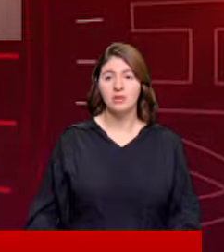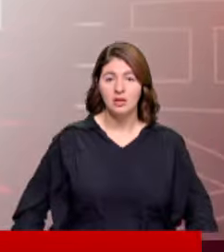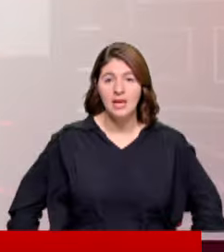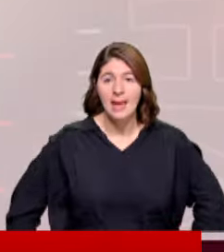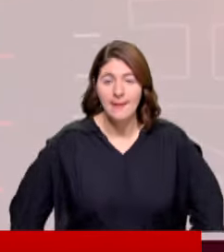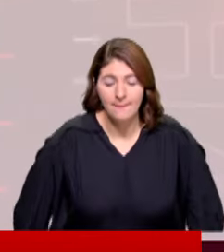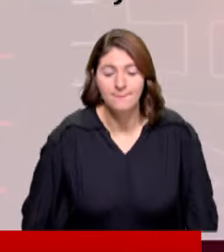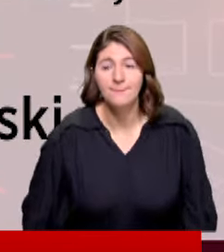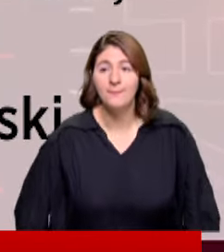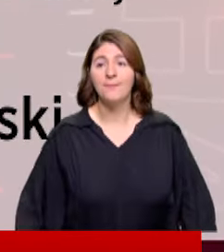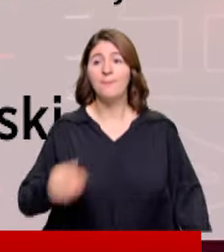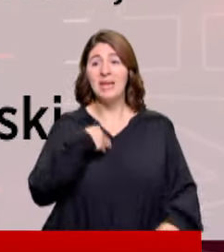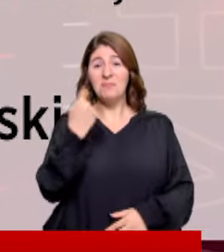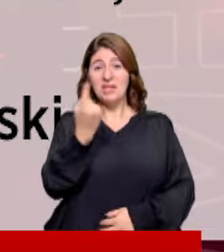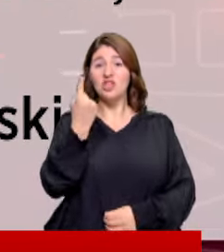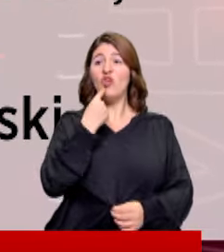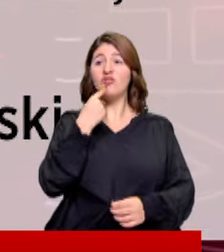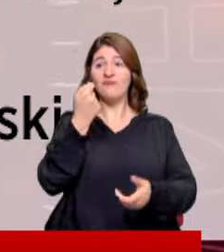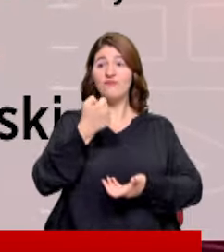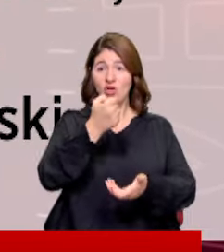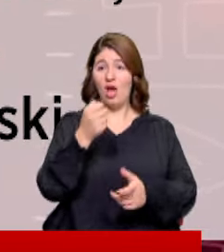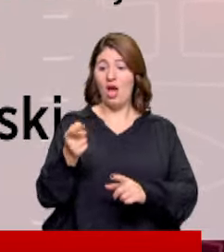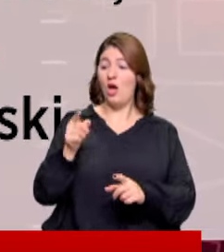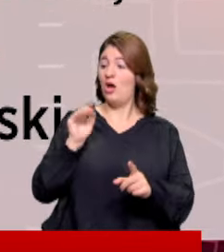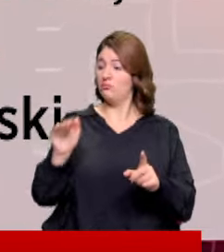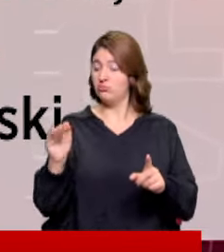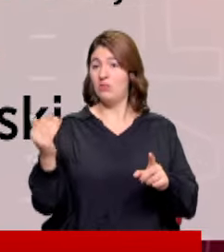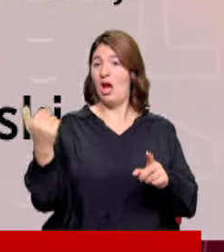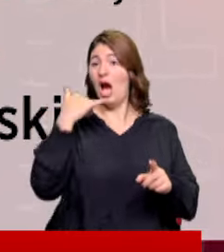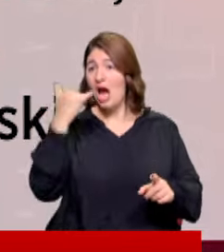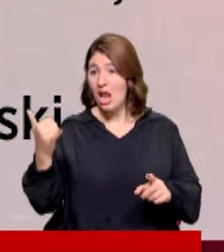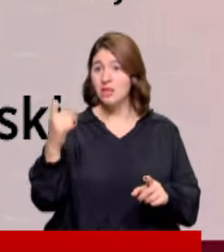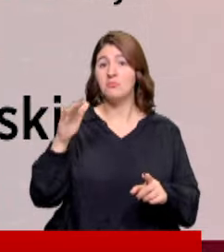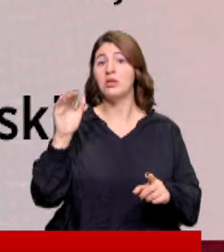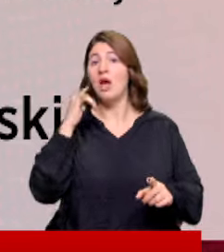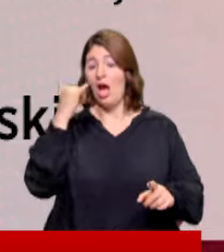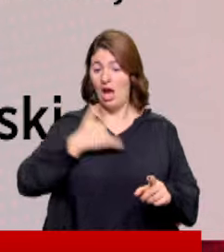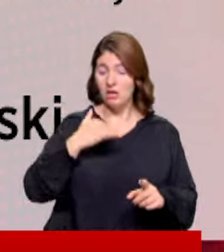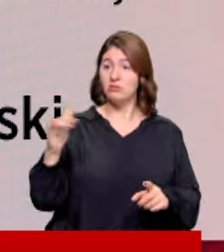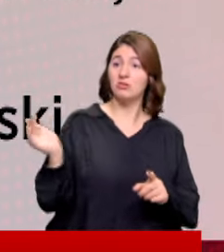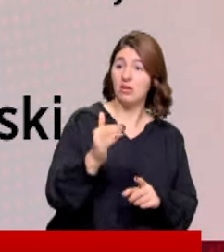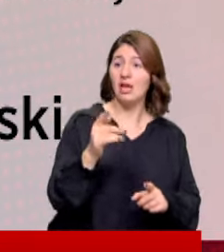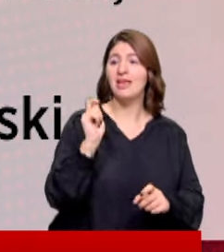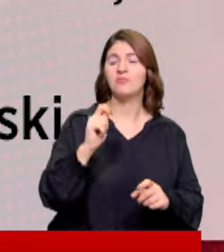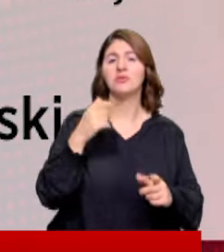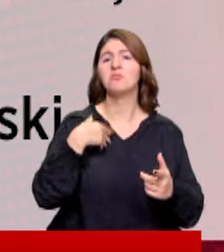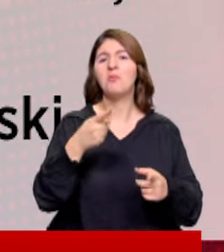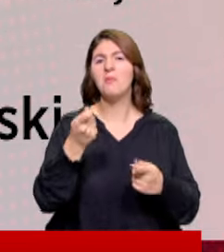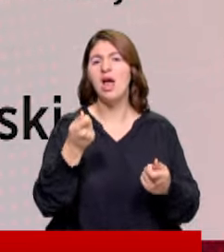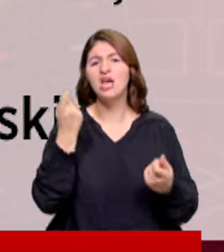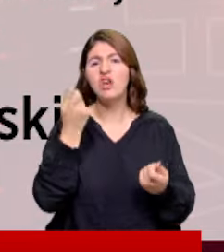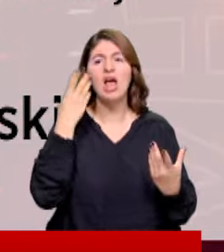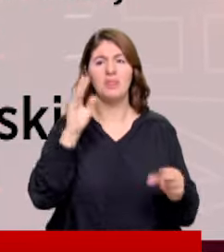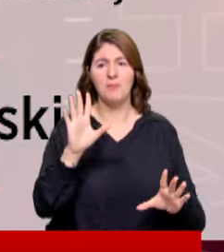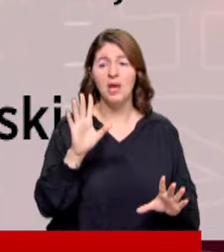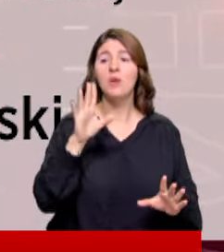yapma. Benim birini bir sözde fona yönlendirdiğimi, aradığımı, arandığımı söyleyebilecek tek bir insan dahi olamaz. Ben finans işlerinden anlamam.